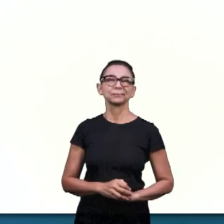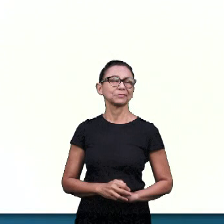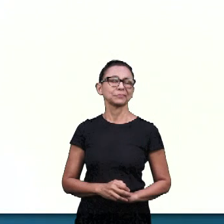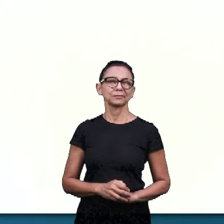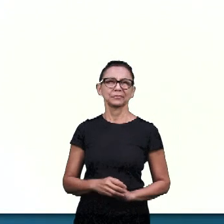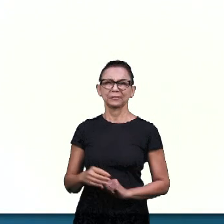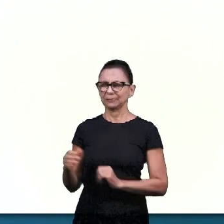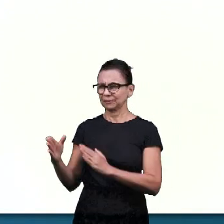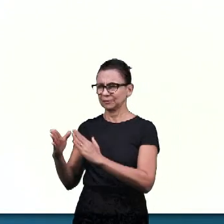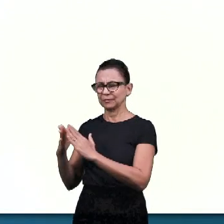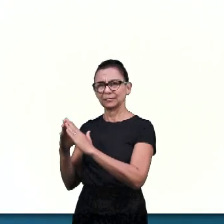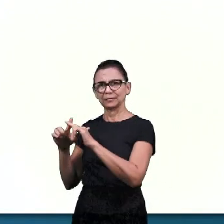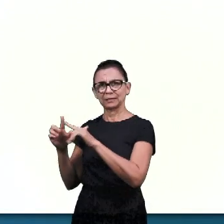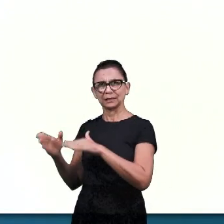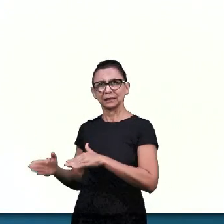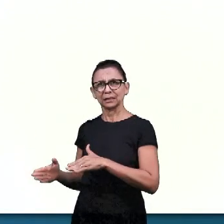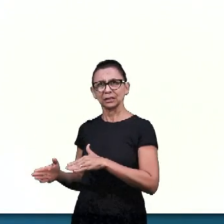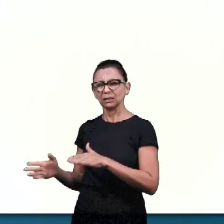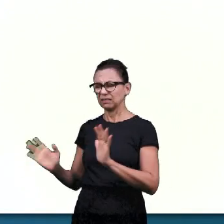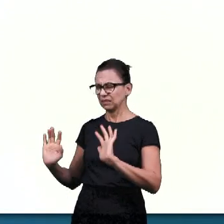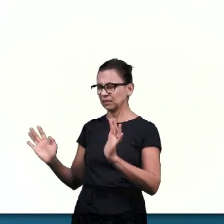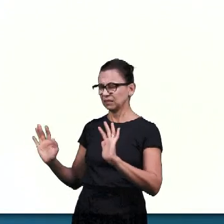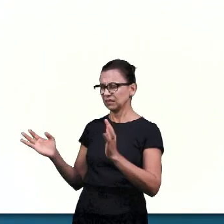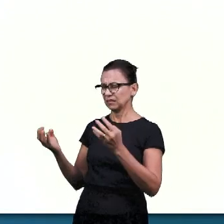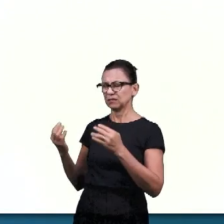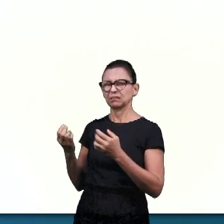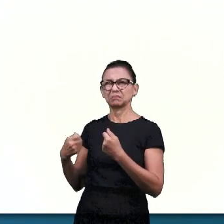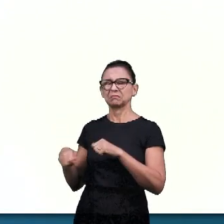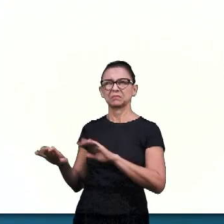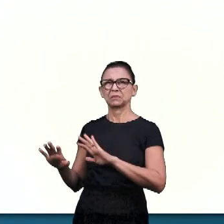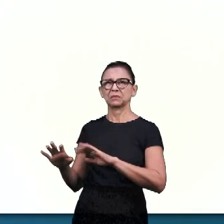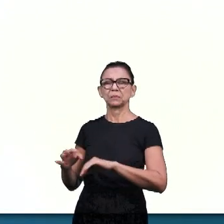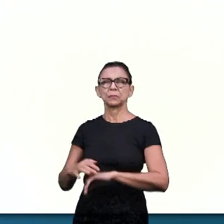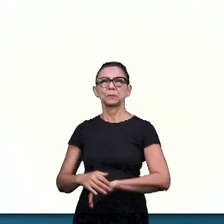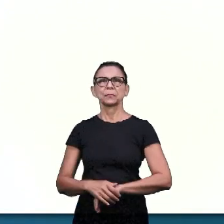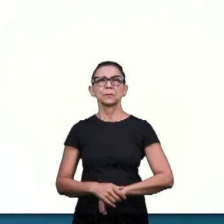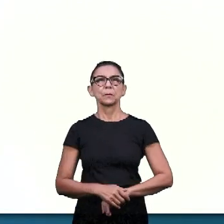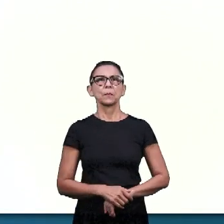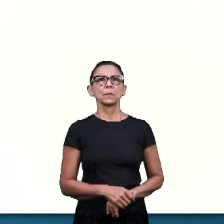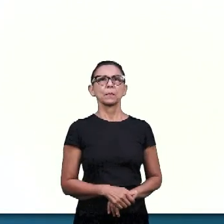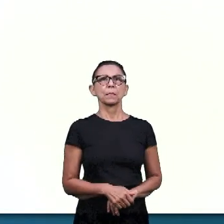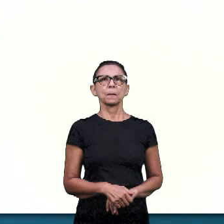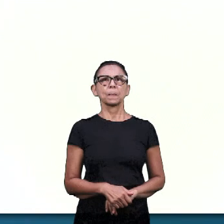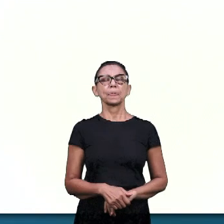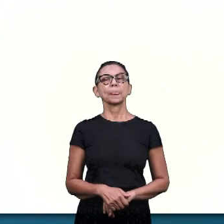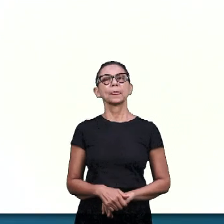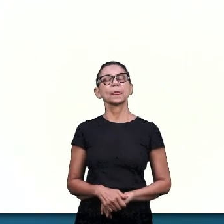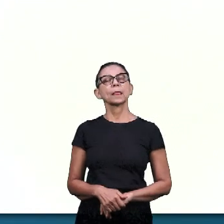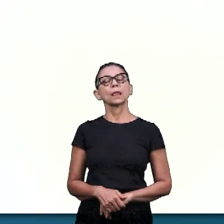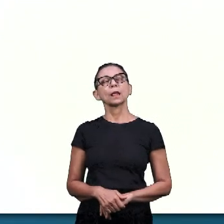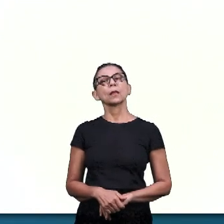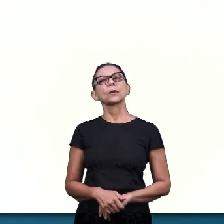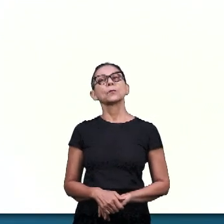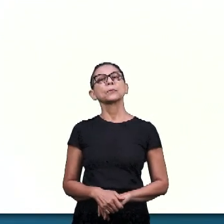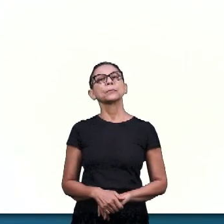corps. Donc, ceux qui sont appelés riches, nous avons vérifié le